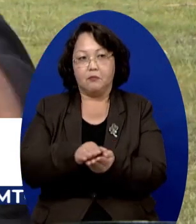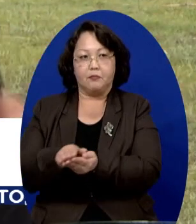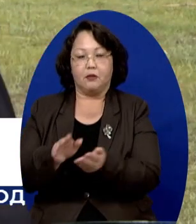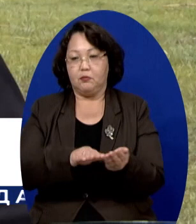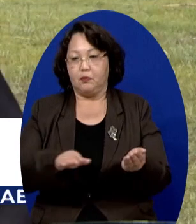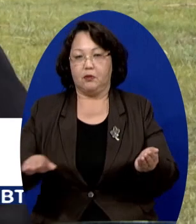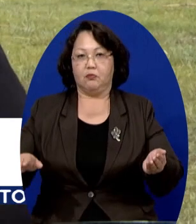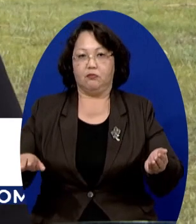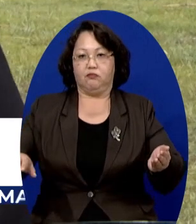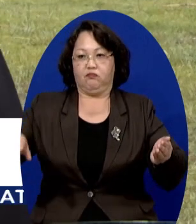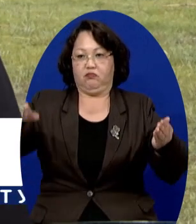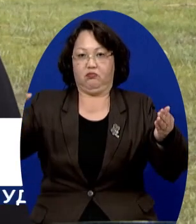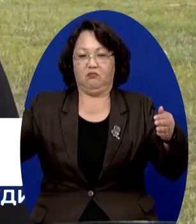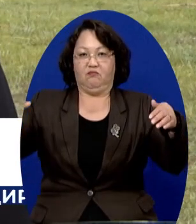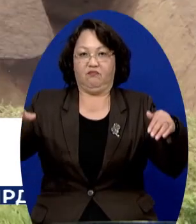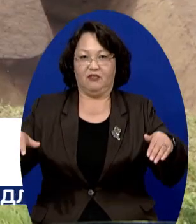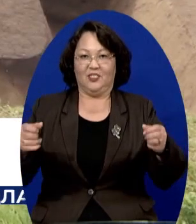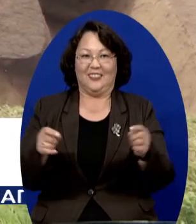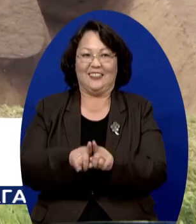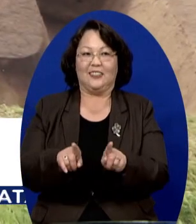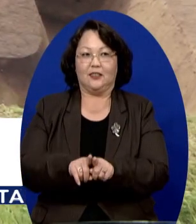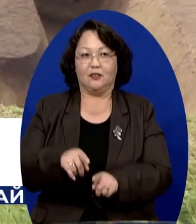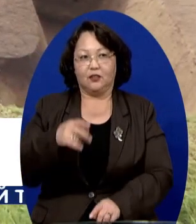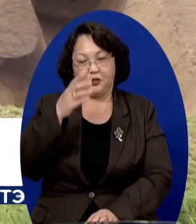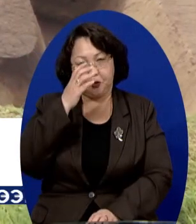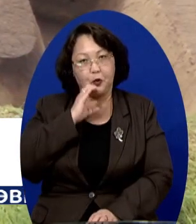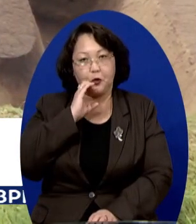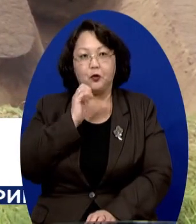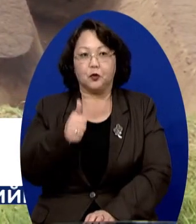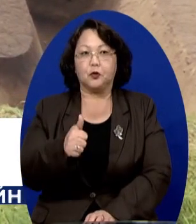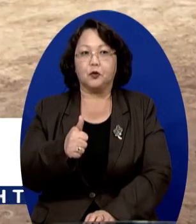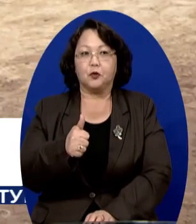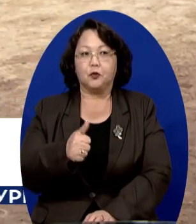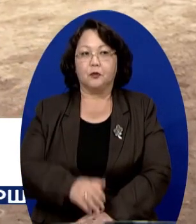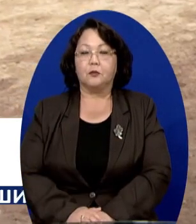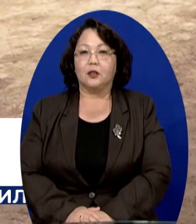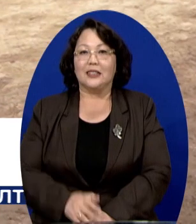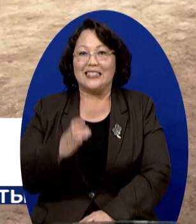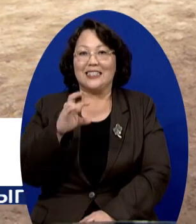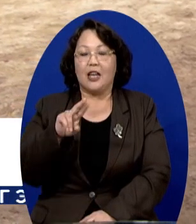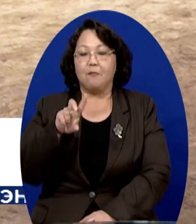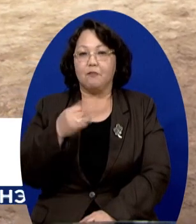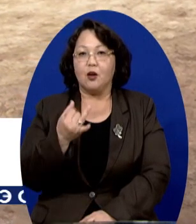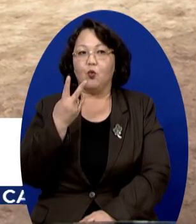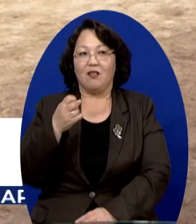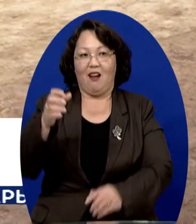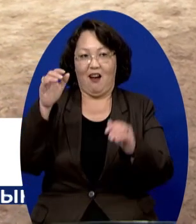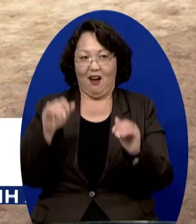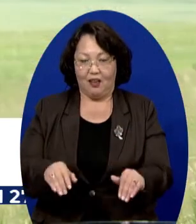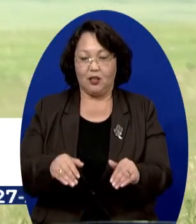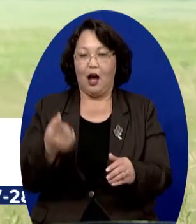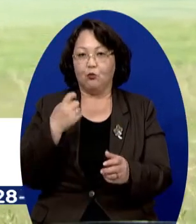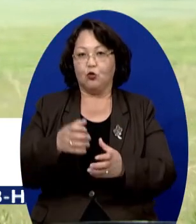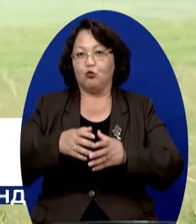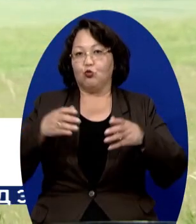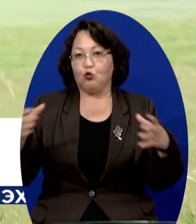шиг маягтай ч юм уу тиймэрхүү байдалтай. Ер нь бол одоо сонин их одоо байна. Сиамбигийн үеийн хаад язгууртнууд хамгийн том хэмжээтэй